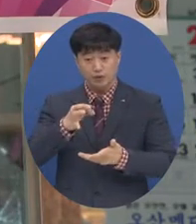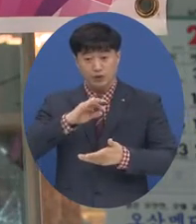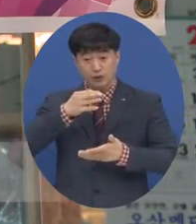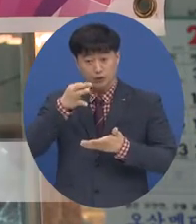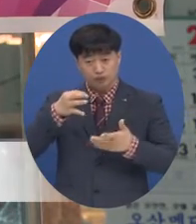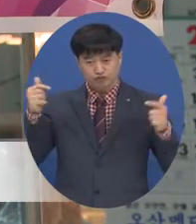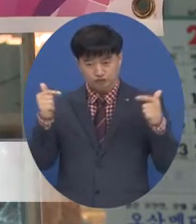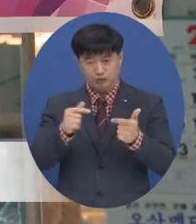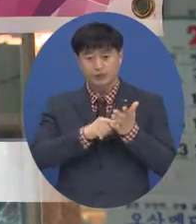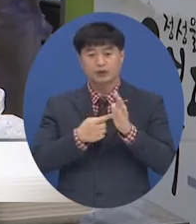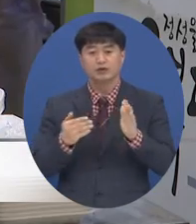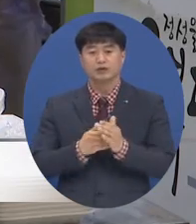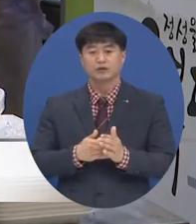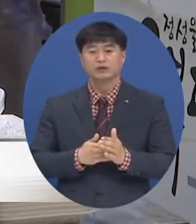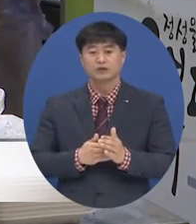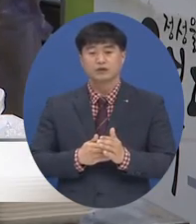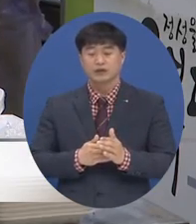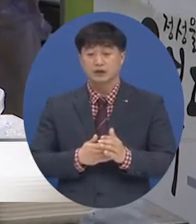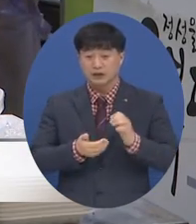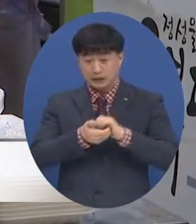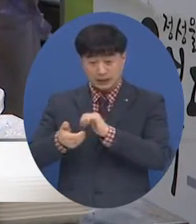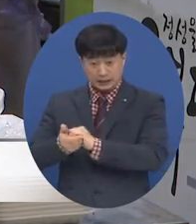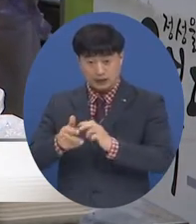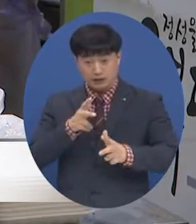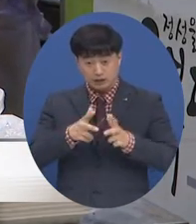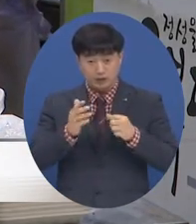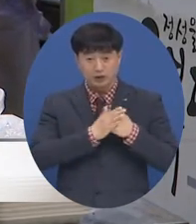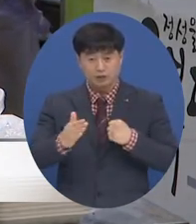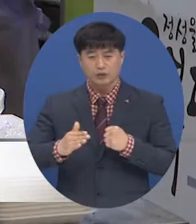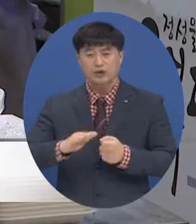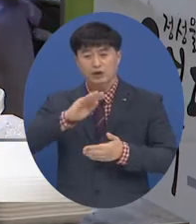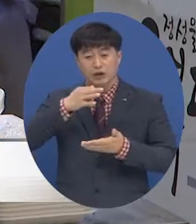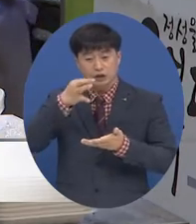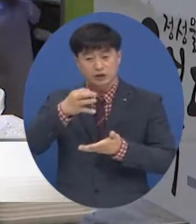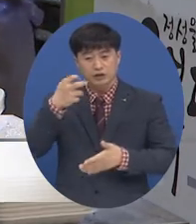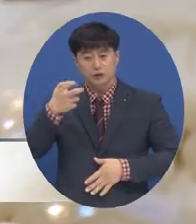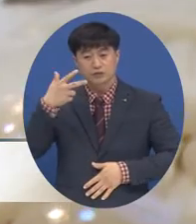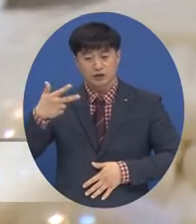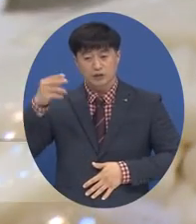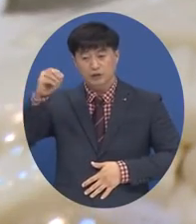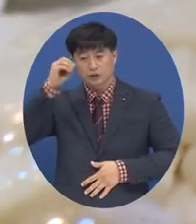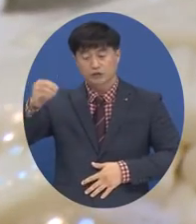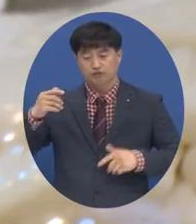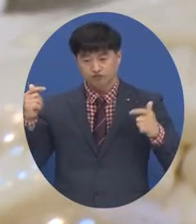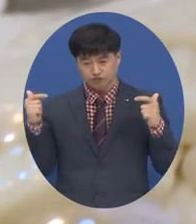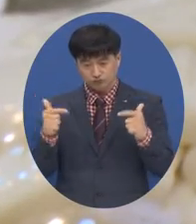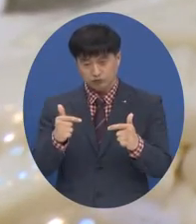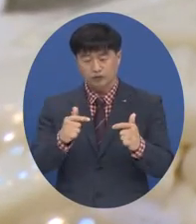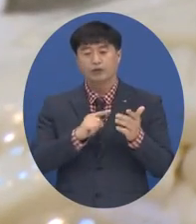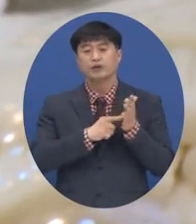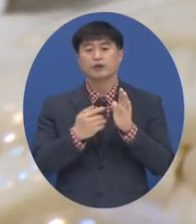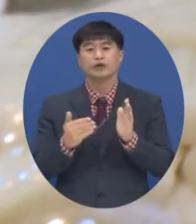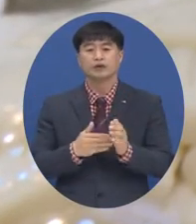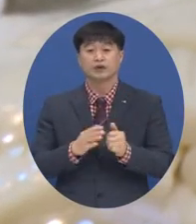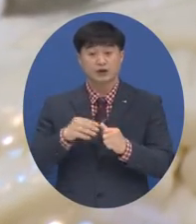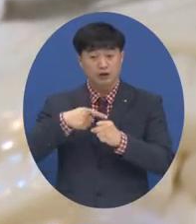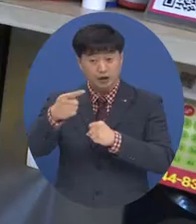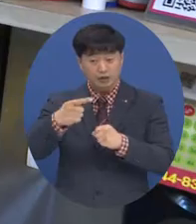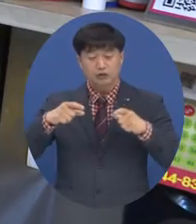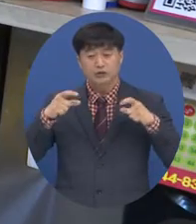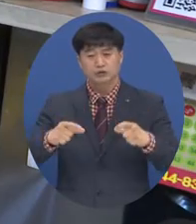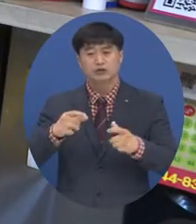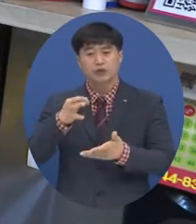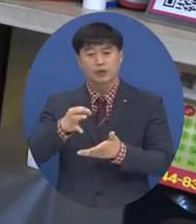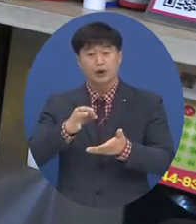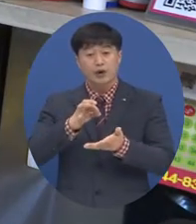밝혔습니다. 지역 화폐 지원은 한시적인 사업이라며 예산의 77%를 줄이겠다고 한 겁니다. 경기도의 내년도 지역